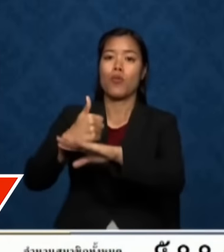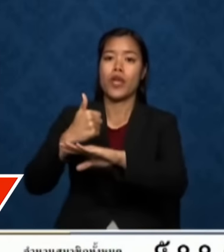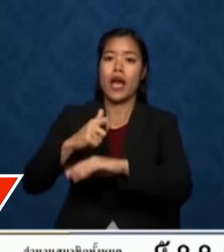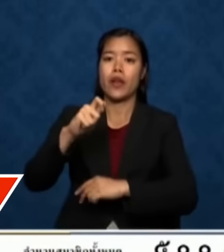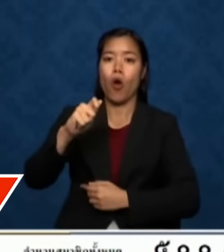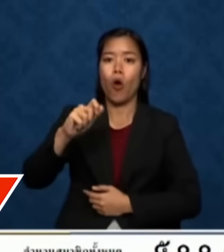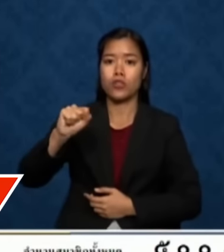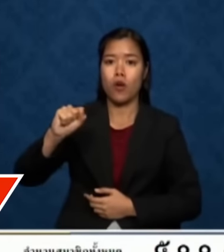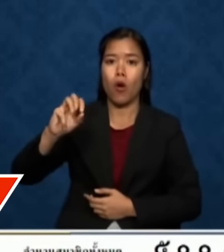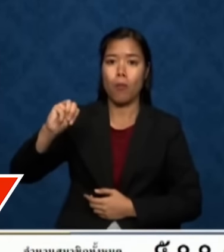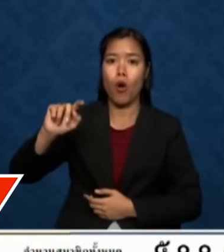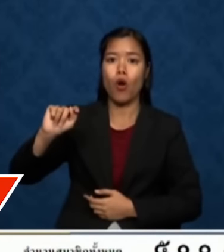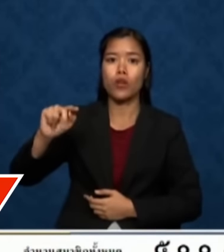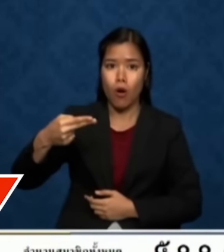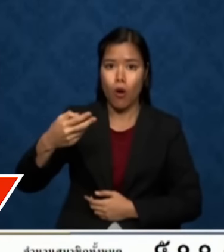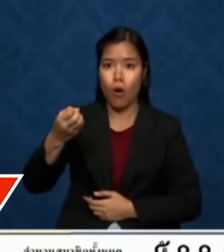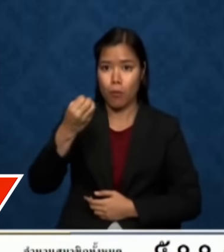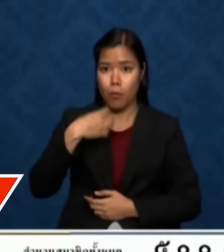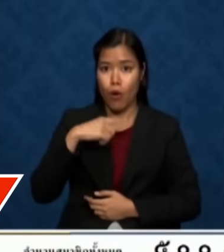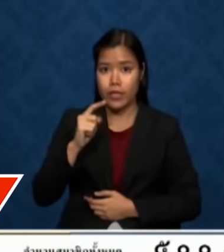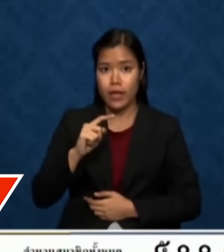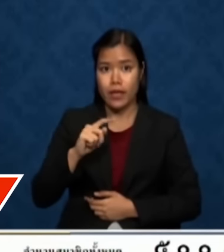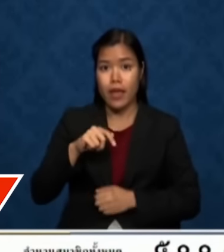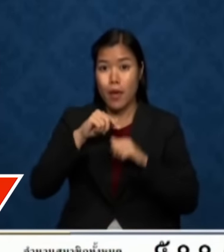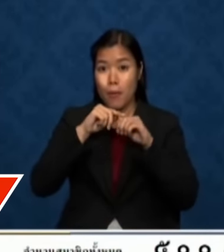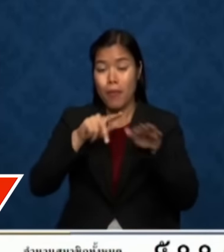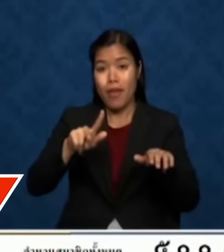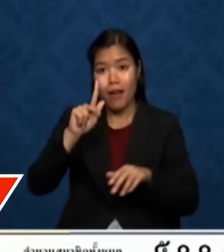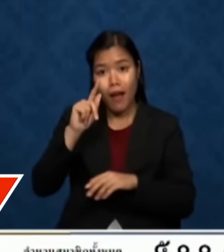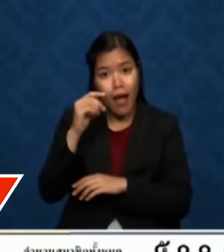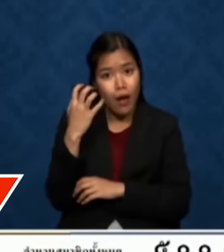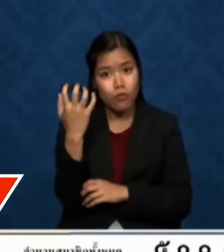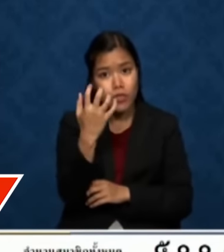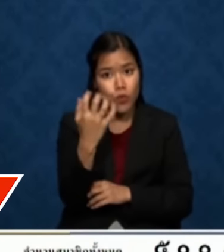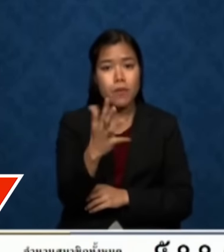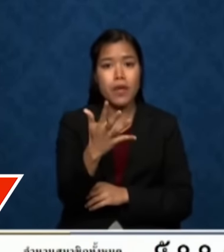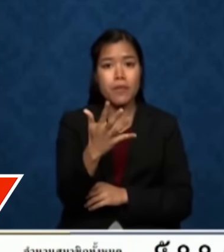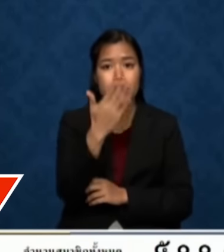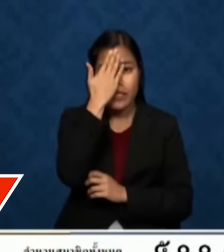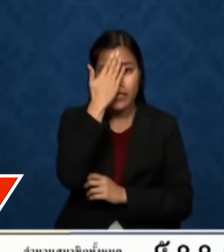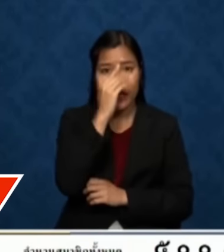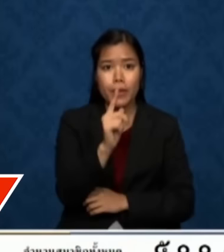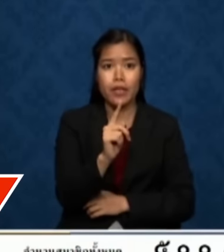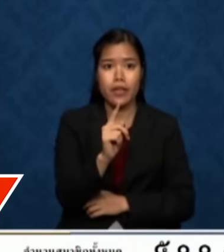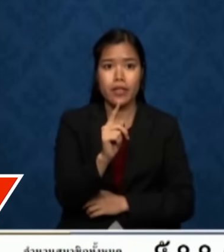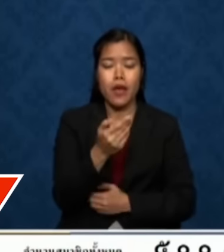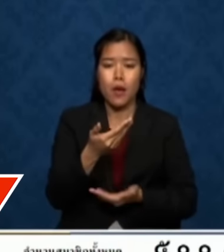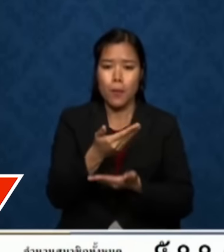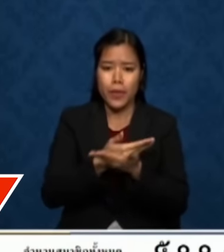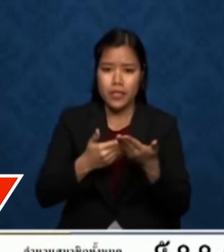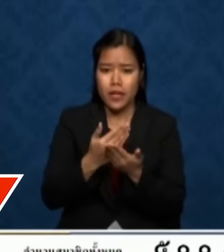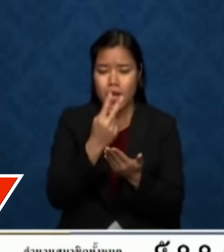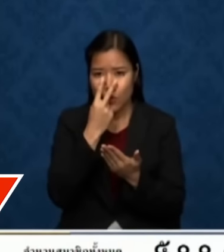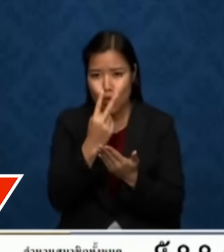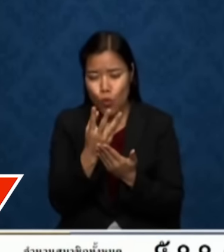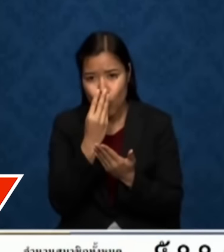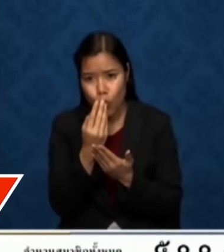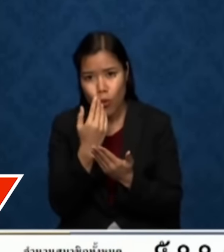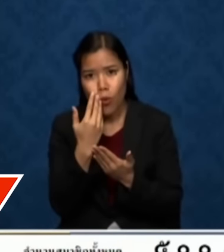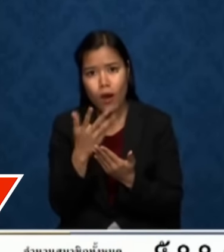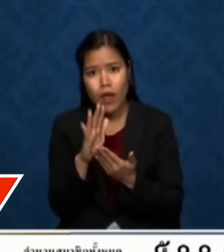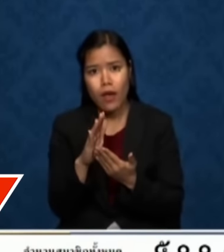แจ้งว่าจะไม่มีการออกอากาศรายการดังกล่าวเนื่องจากว่าพิจารณาแล้วว่าผู้